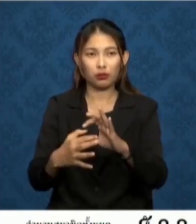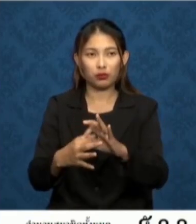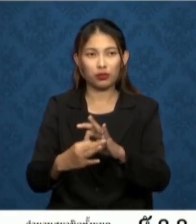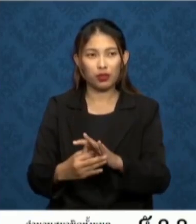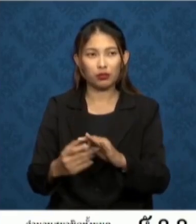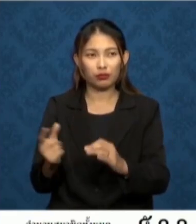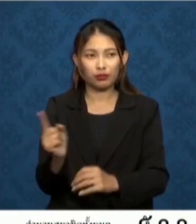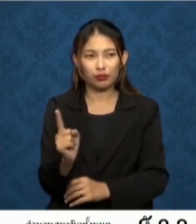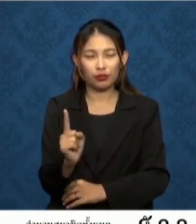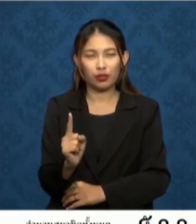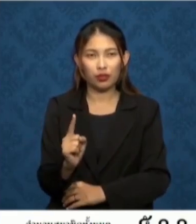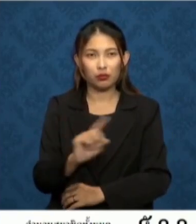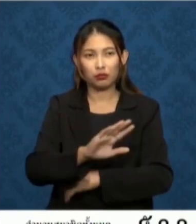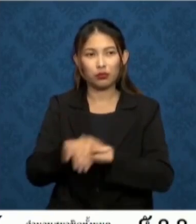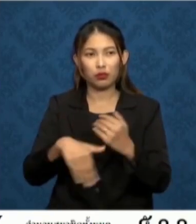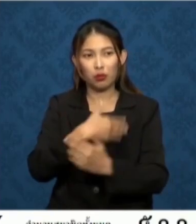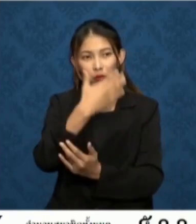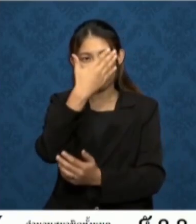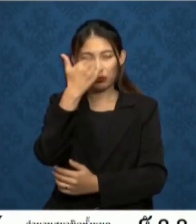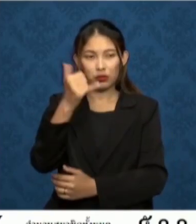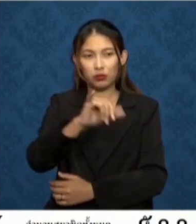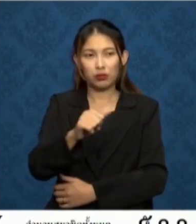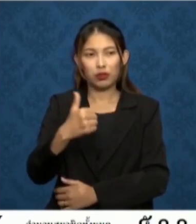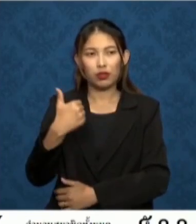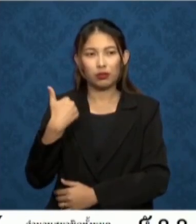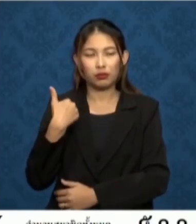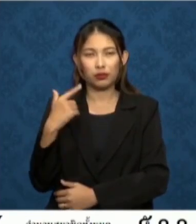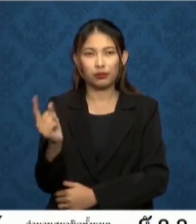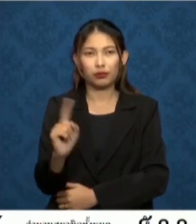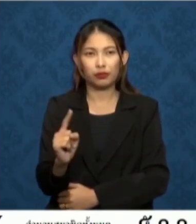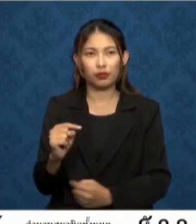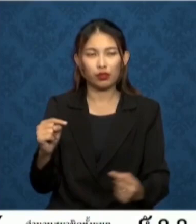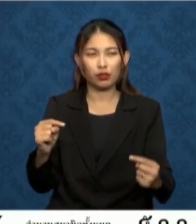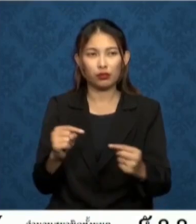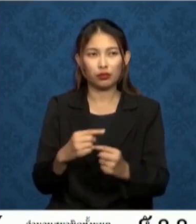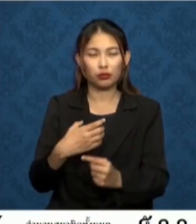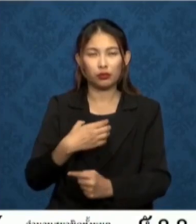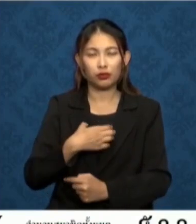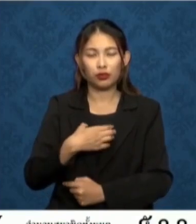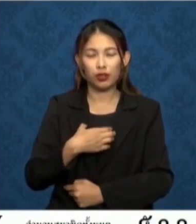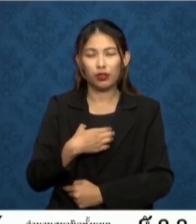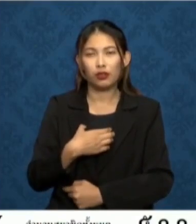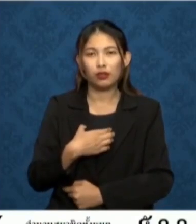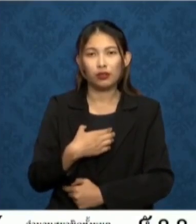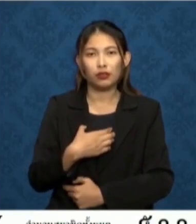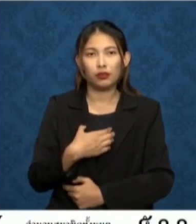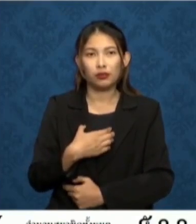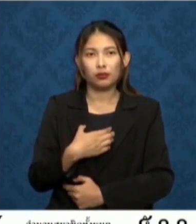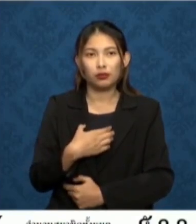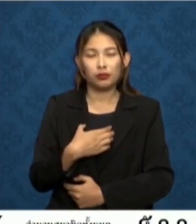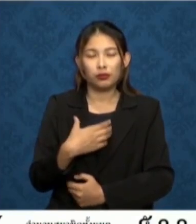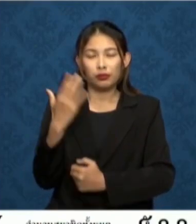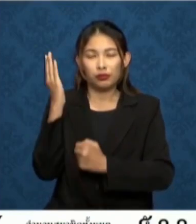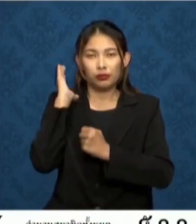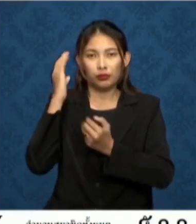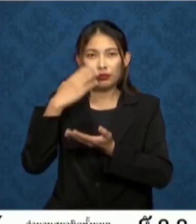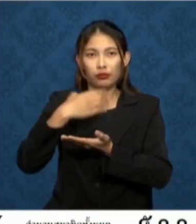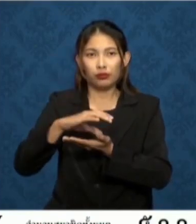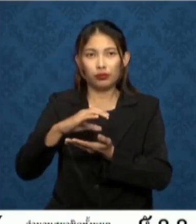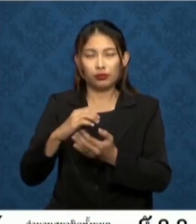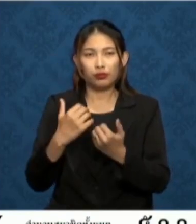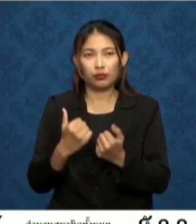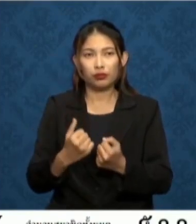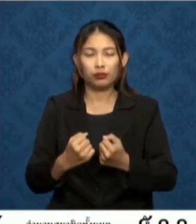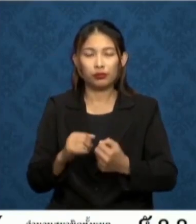กๆที่ท่านอาจจะหลงลืมบางสิ่งบางอย่างไปจึงเป็นเหตุผลที่ผมต้องขอสงวนคำแปรยติอย่างน้อย